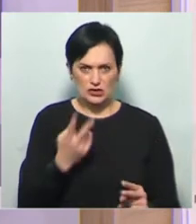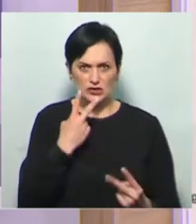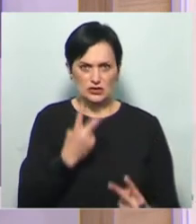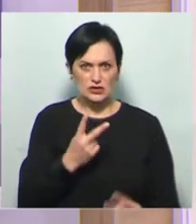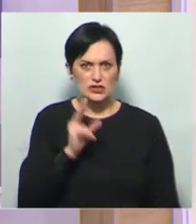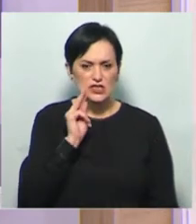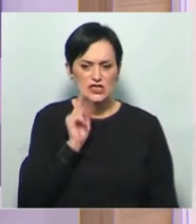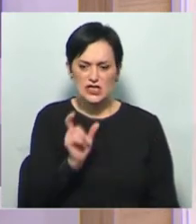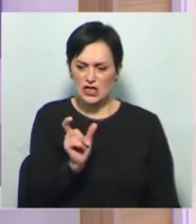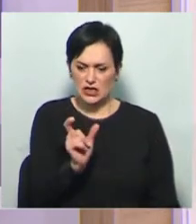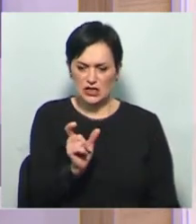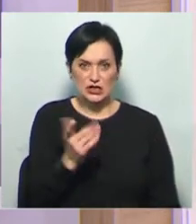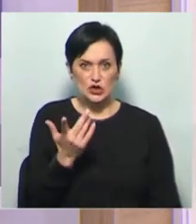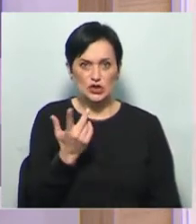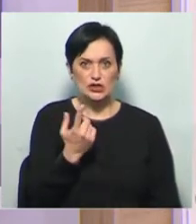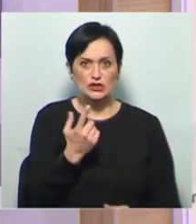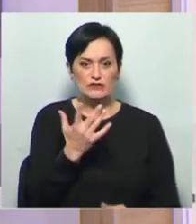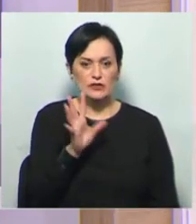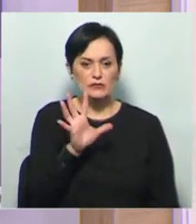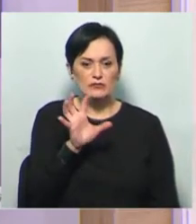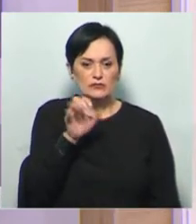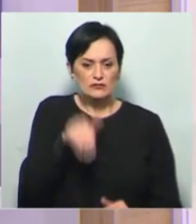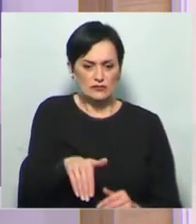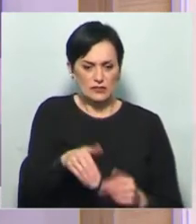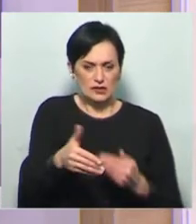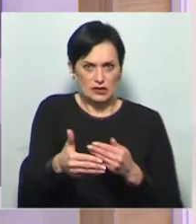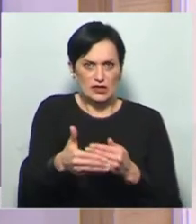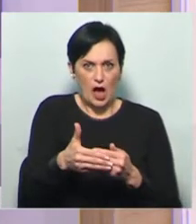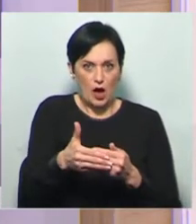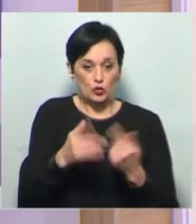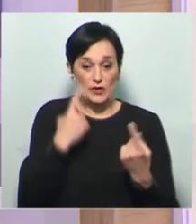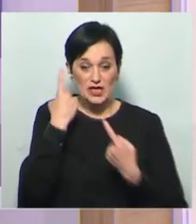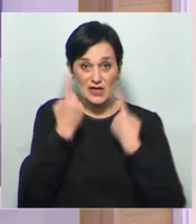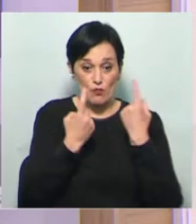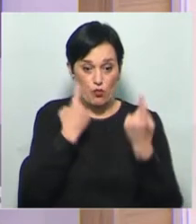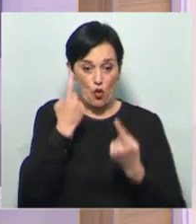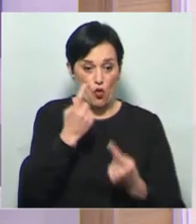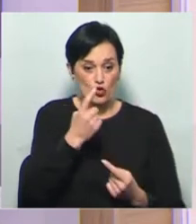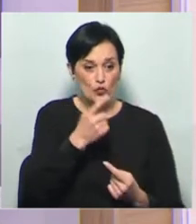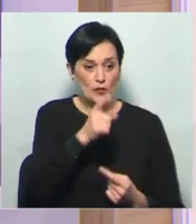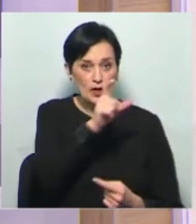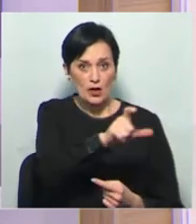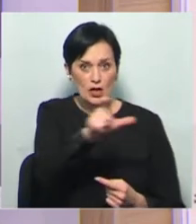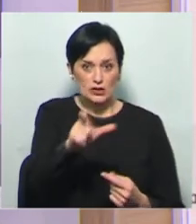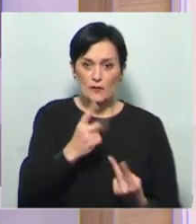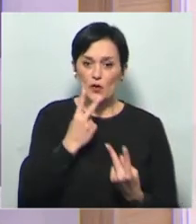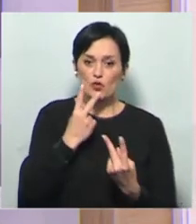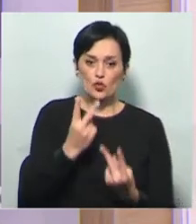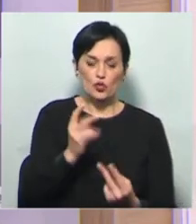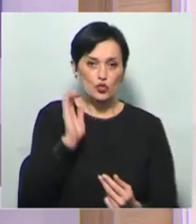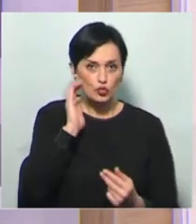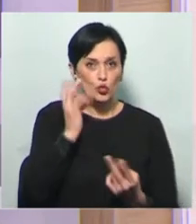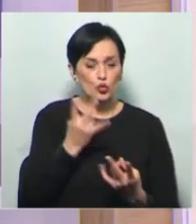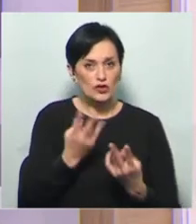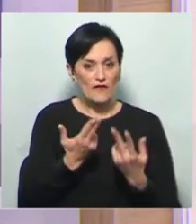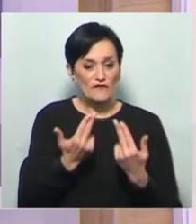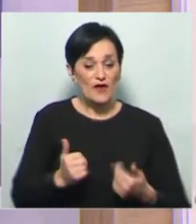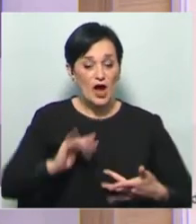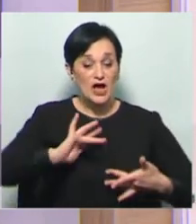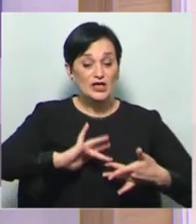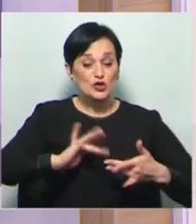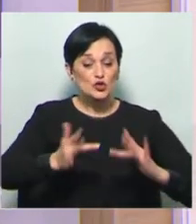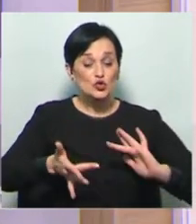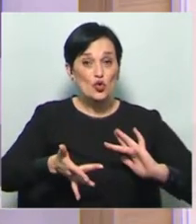ანუ ლამის 900,000 იმ ინფორმაციისა, რომელსაც იღებს ფართო მომხმარებელი და უნდა ვაღიაროთ, რომ სოციალური